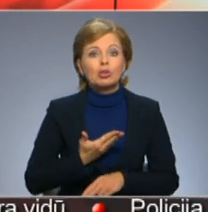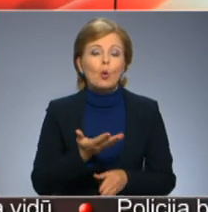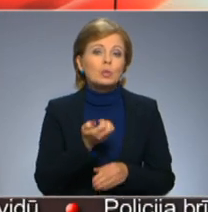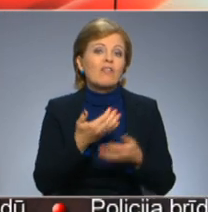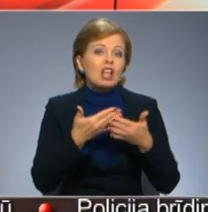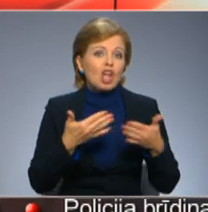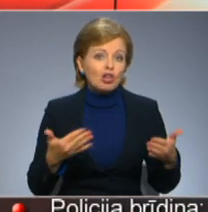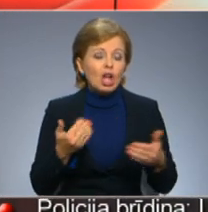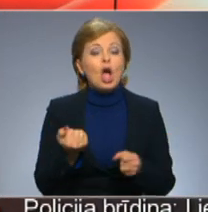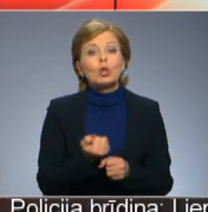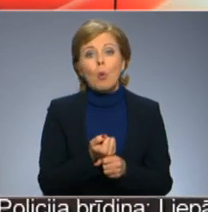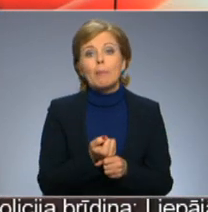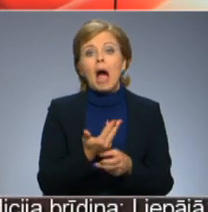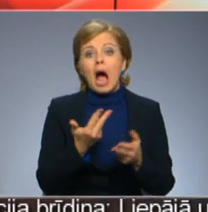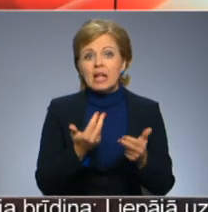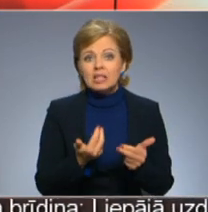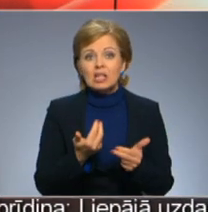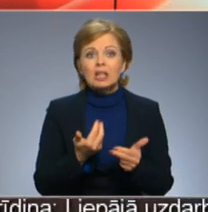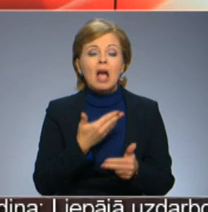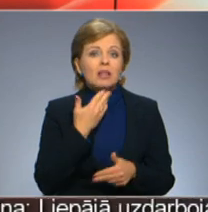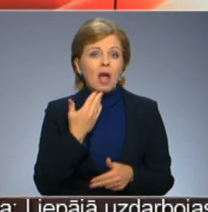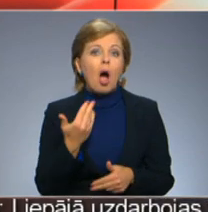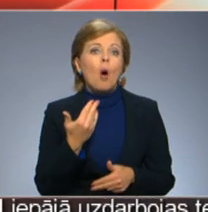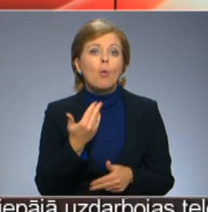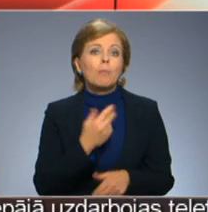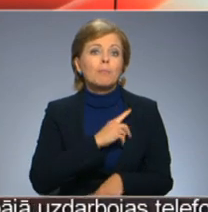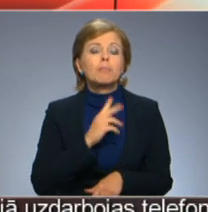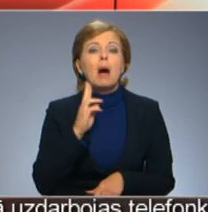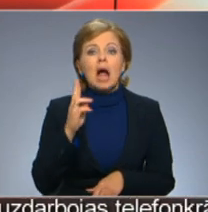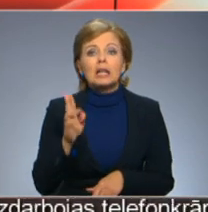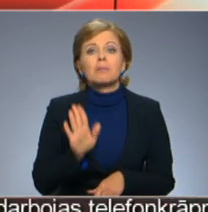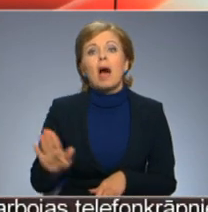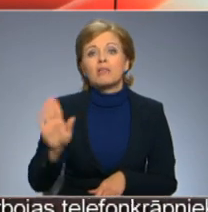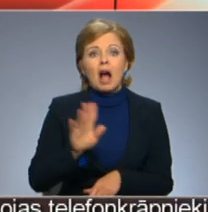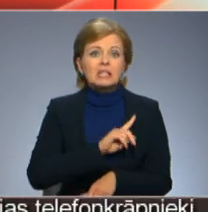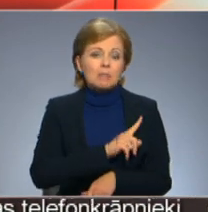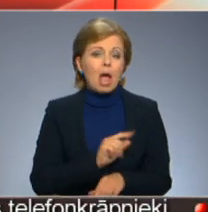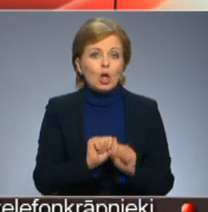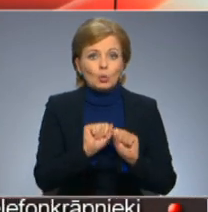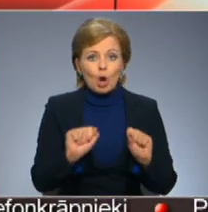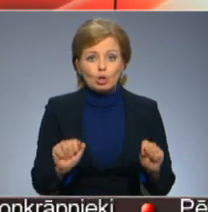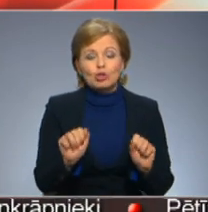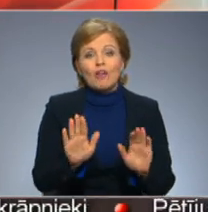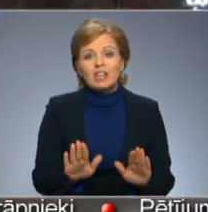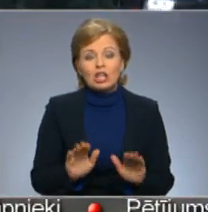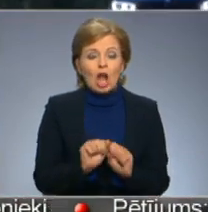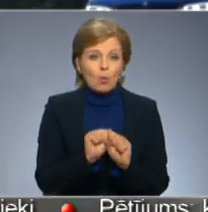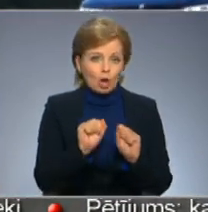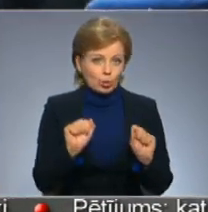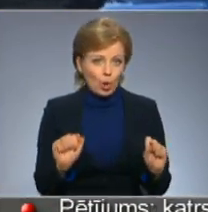nav pārliecināti par valsts spēju nodrošināt vietējo drošību. Plašāk Skrundas televīzijas kolēģi.